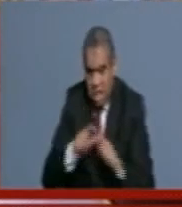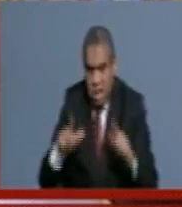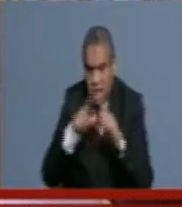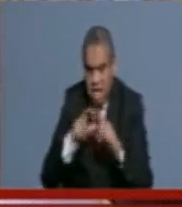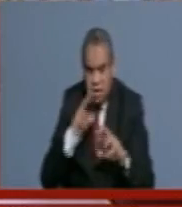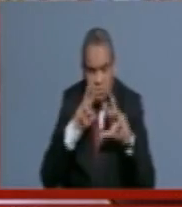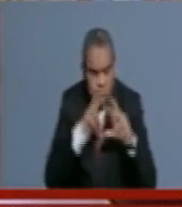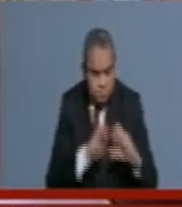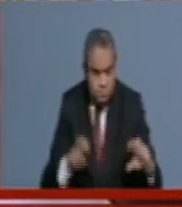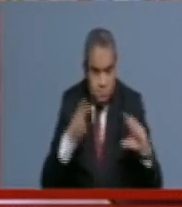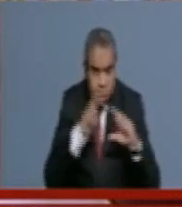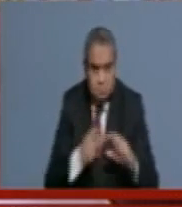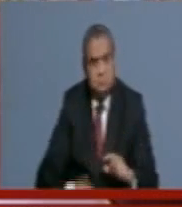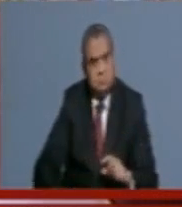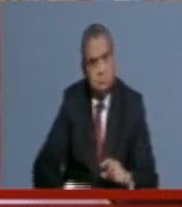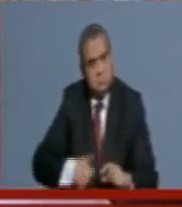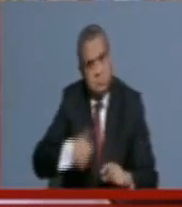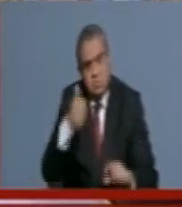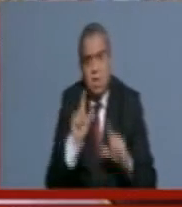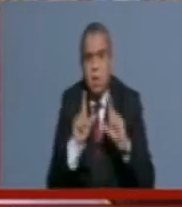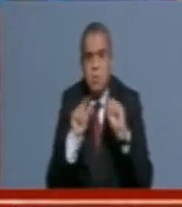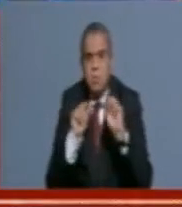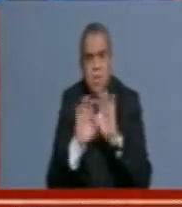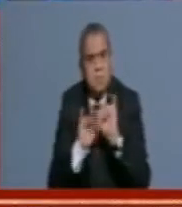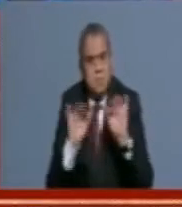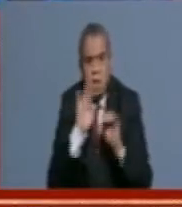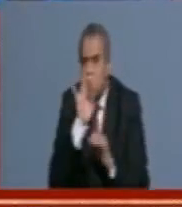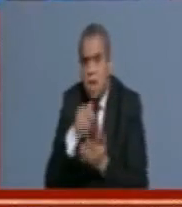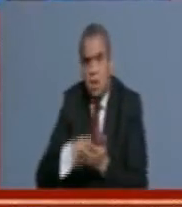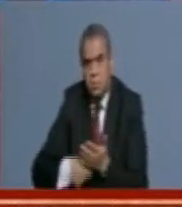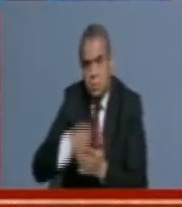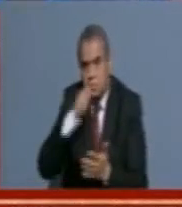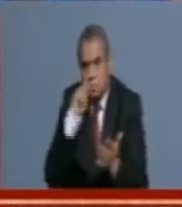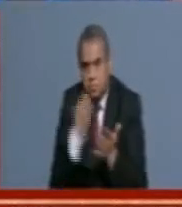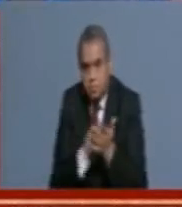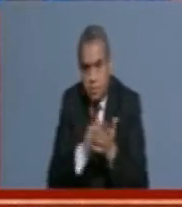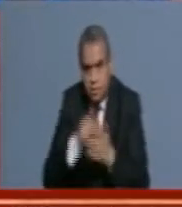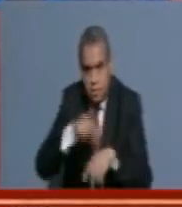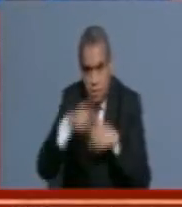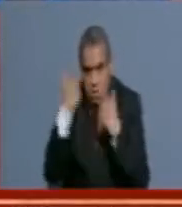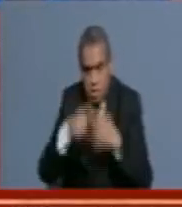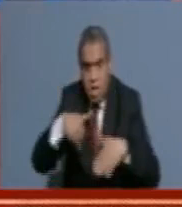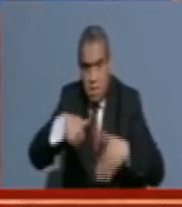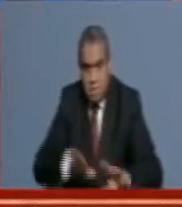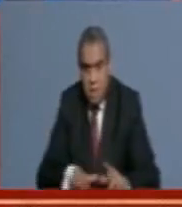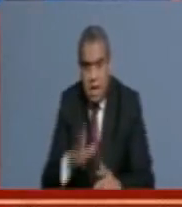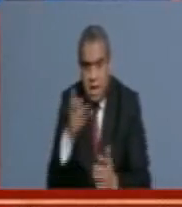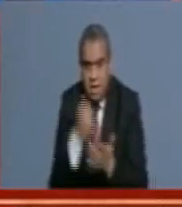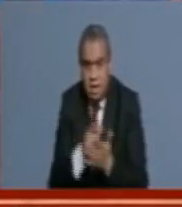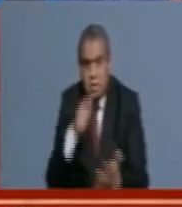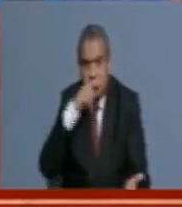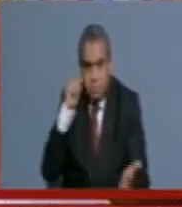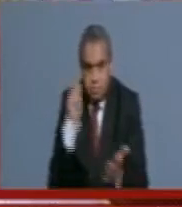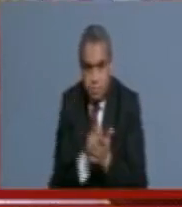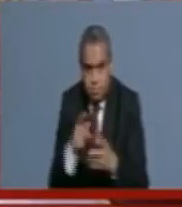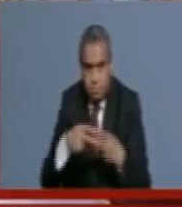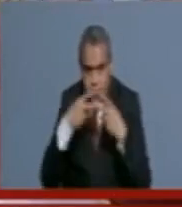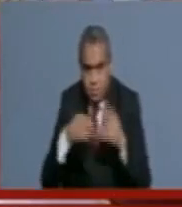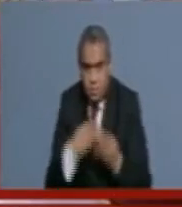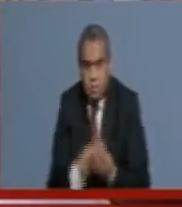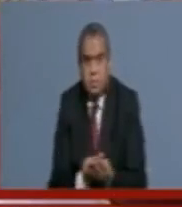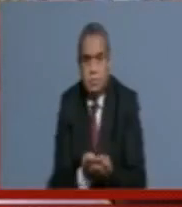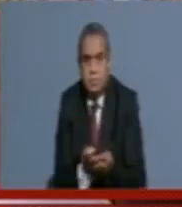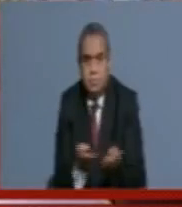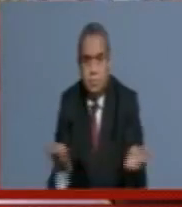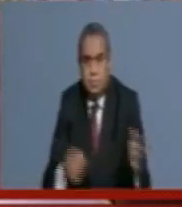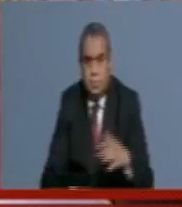إلى صحة كافة المستندات المقدمة، وأقر مجلس الإدارة التقرير اللي احنا عرضناه عليه